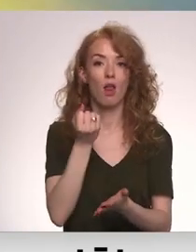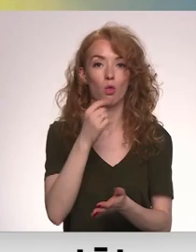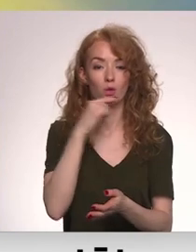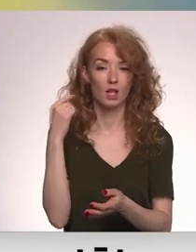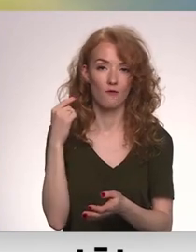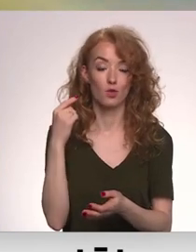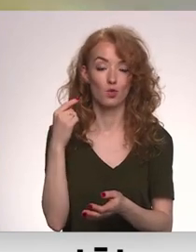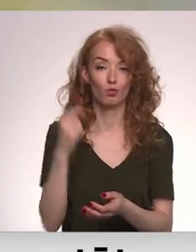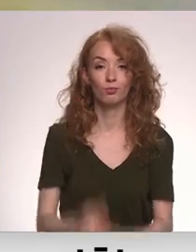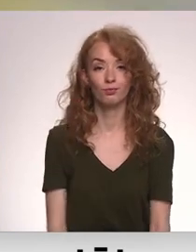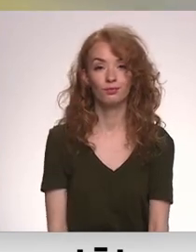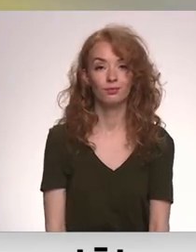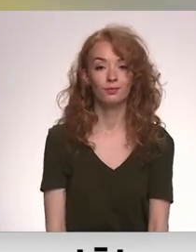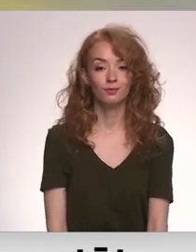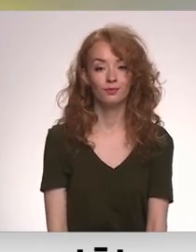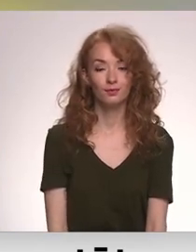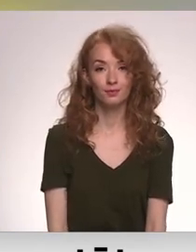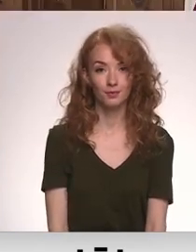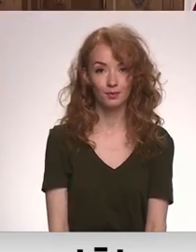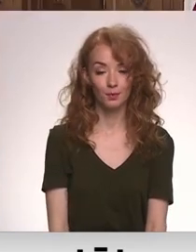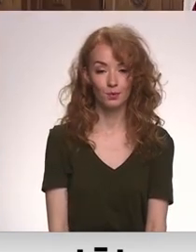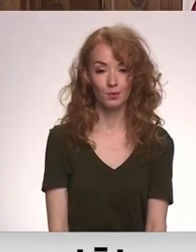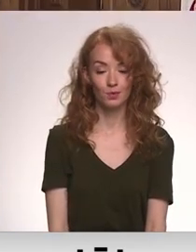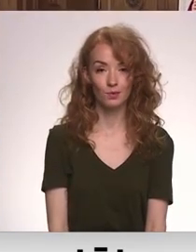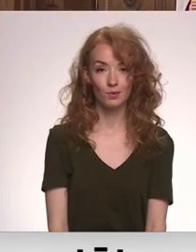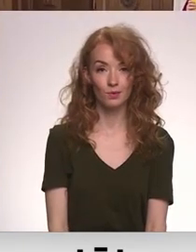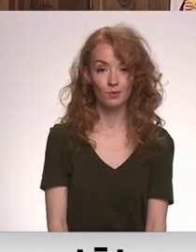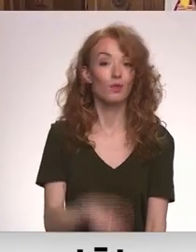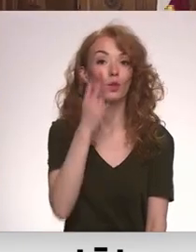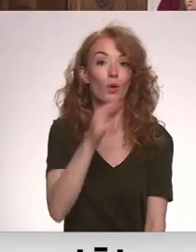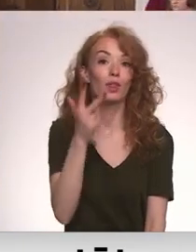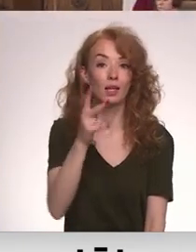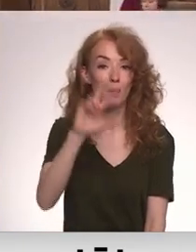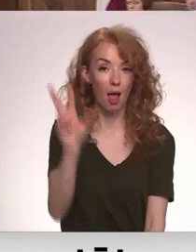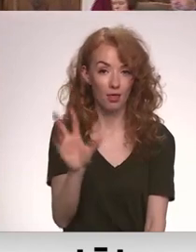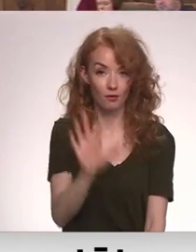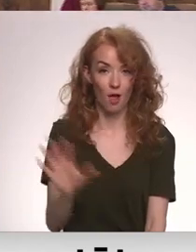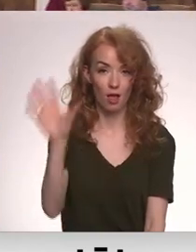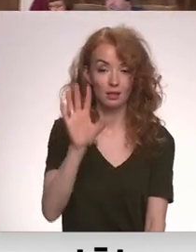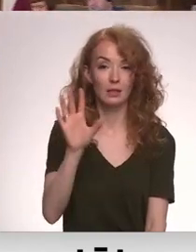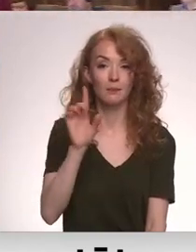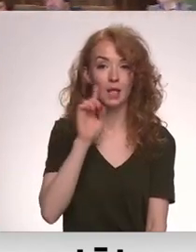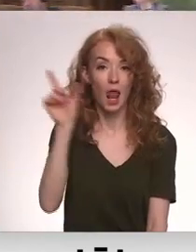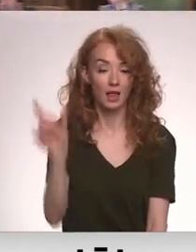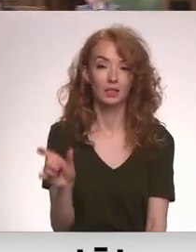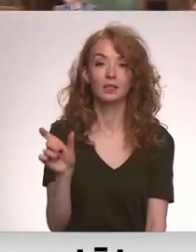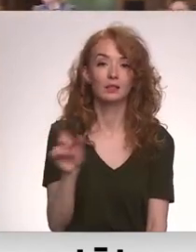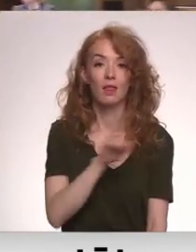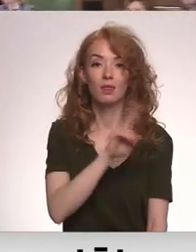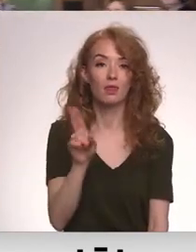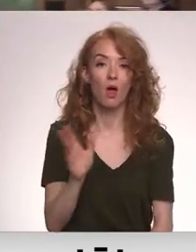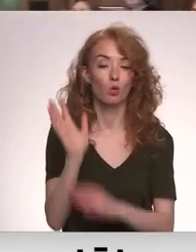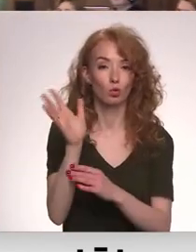agresiju. Un plašāk stāst Madara Līcīte. No trīs Baltijas valstīm Valdimirs Zelenskis nebija uzrunājis tikai